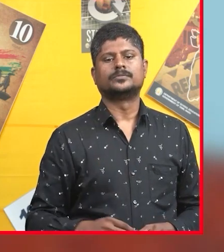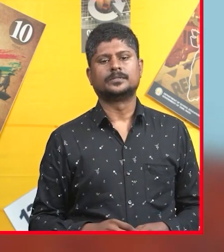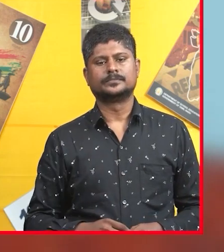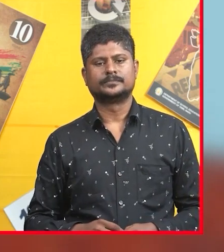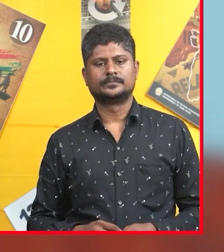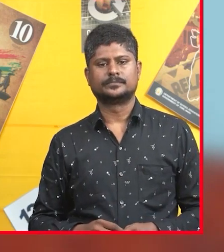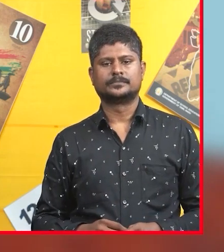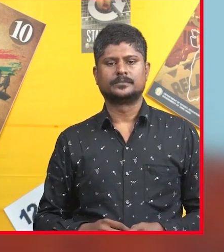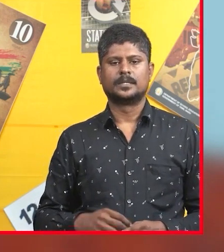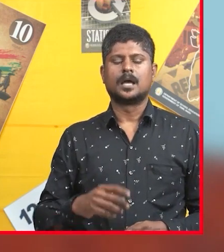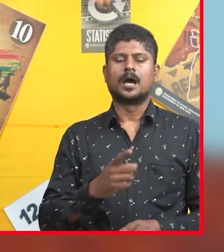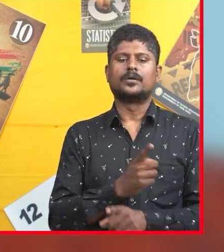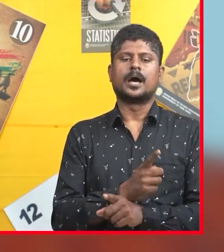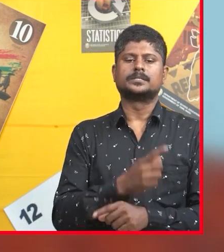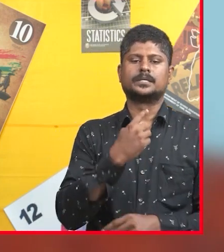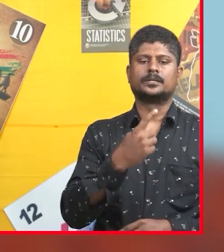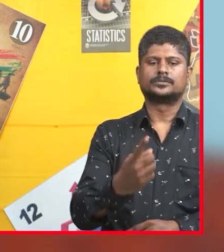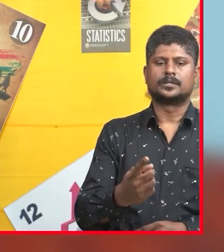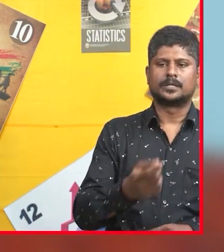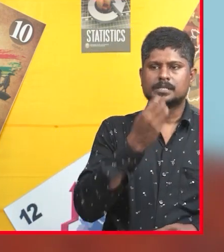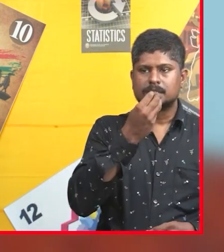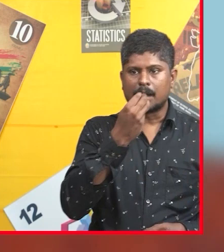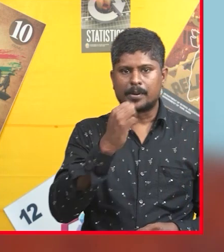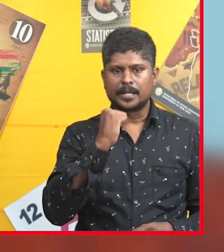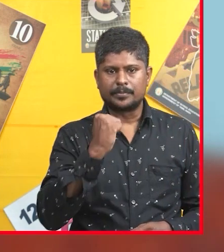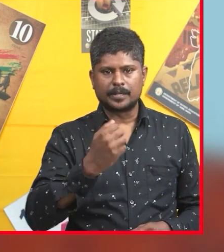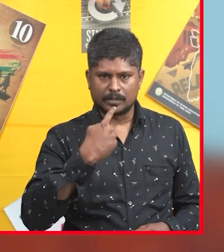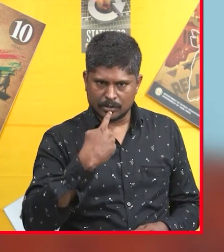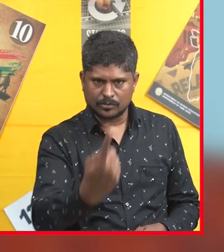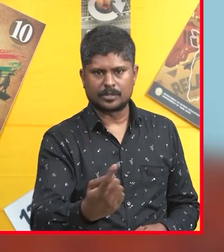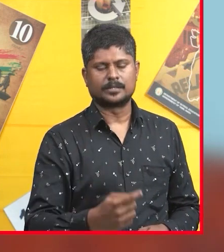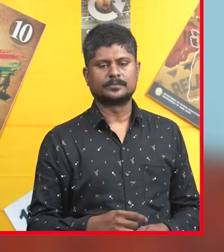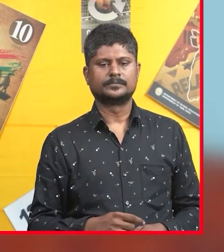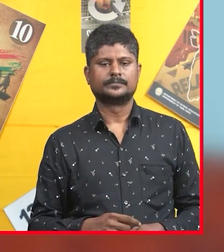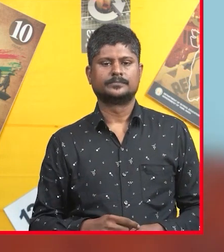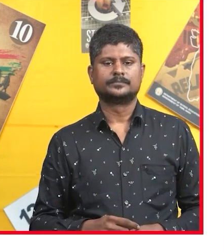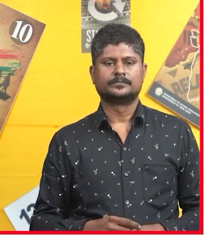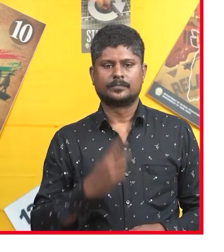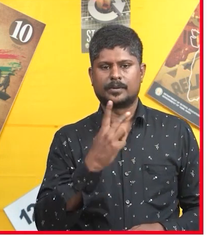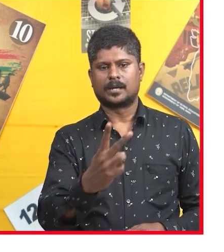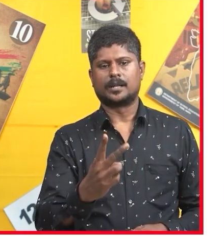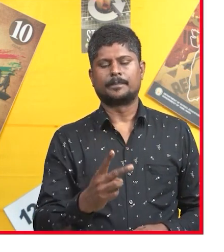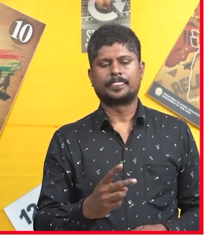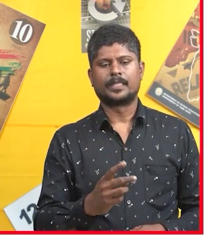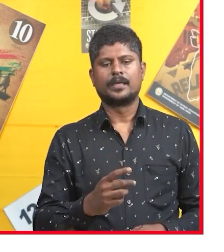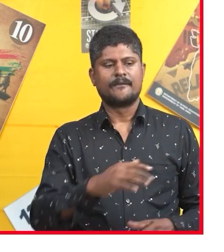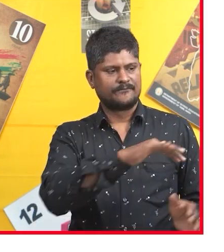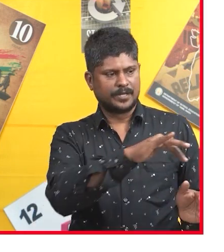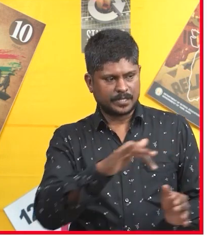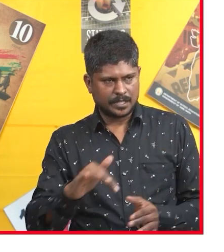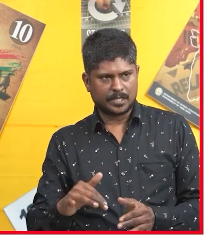அந்த கலிங்கத்து பரணியில விருந்தோம்பலின் சிறப்பு எப்படி சொல்லப்பட்டிருக்கு அப்படிங்கிறத பாருங்க.